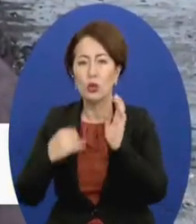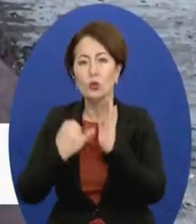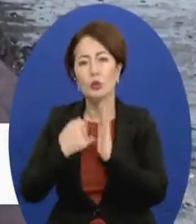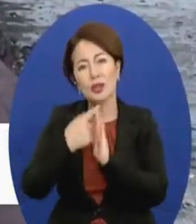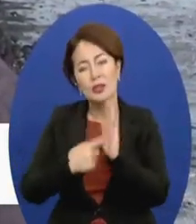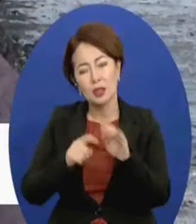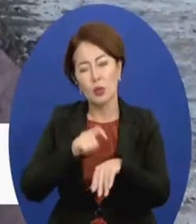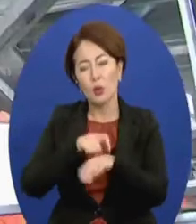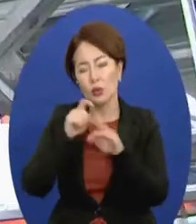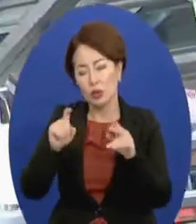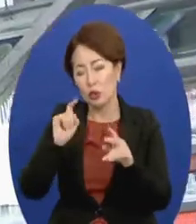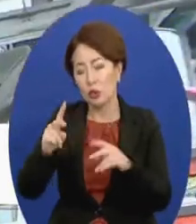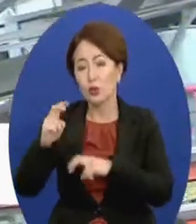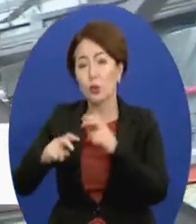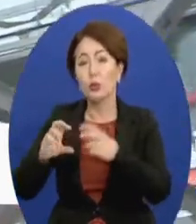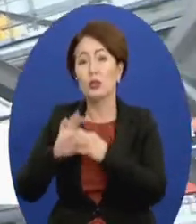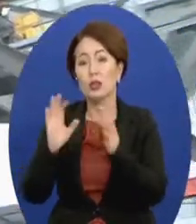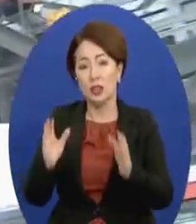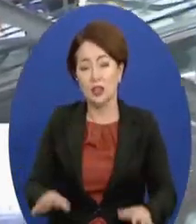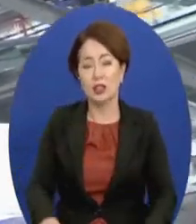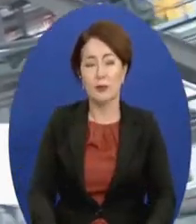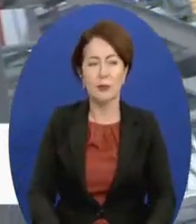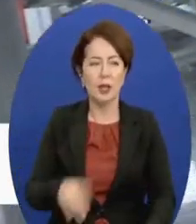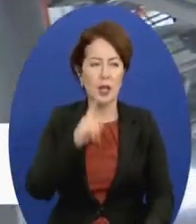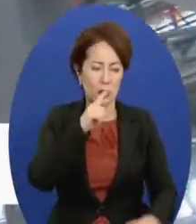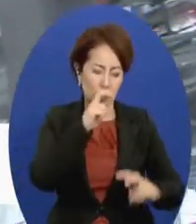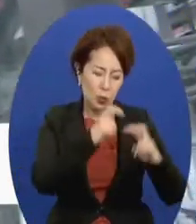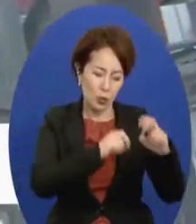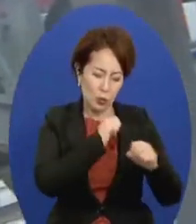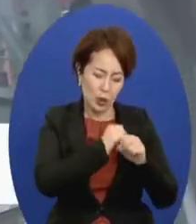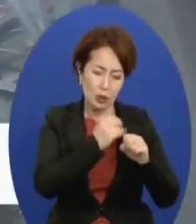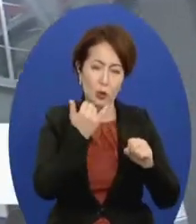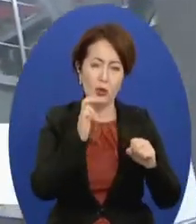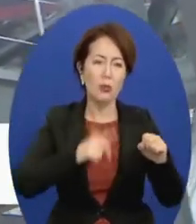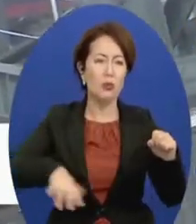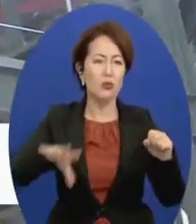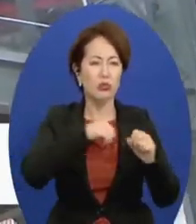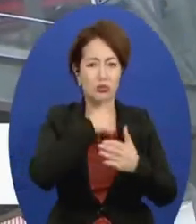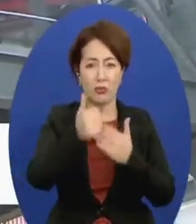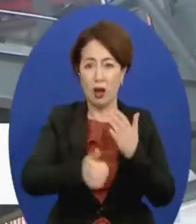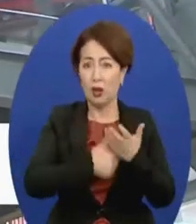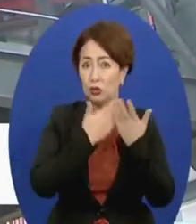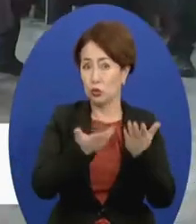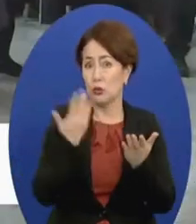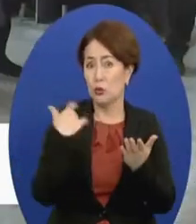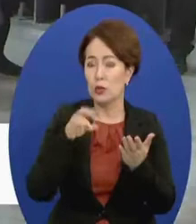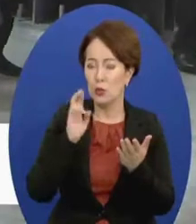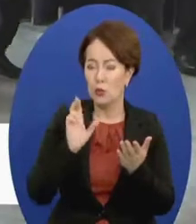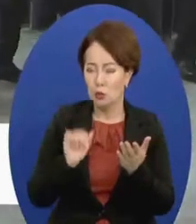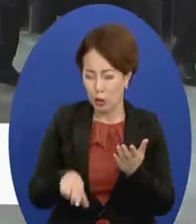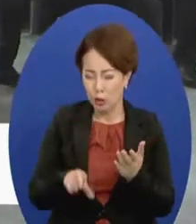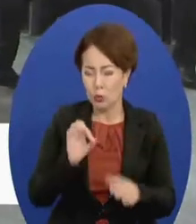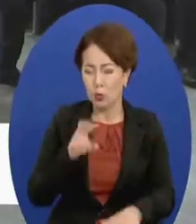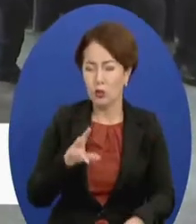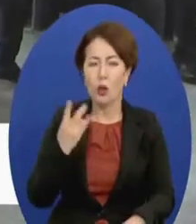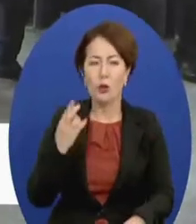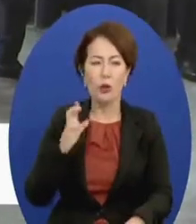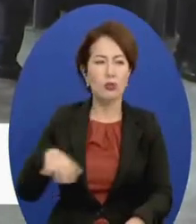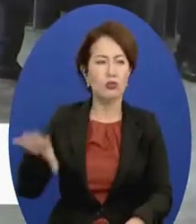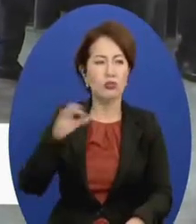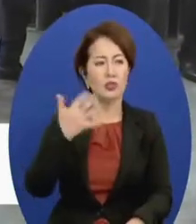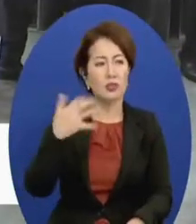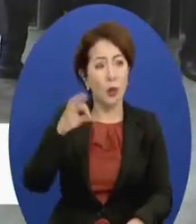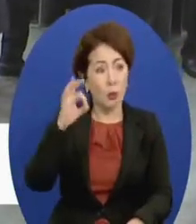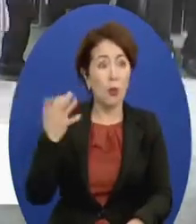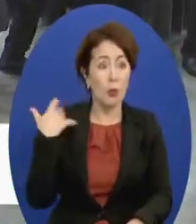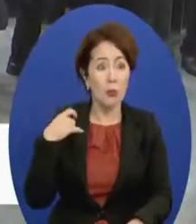хугацаанд ашиглалтанд орлоо. Нэг үйлдвэр ажиллаж байхад Улаанбаатар хотын ихэнх хэсгийг хангадаг байсан ч за нийслэлийн хэмжээнд авч үзэх юм бол 50% байсан.